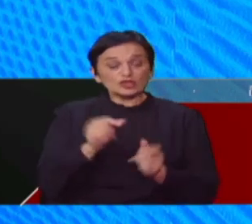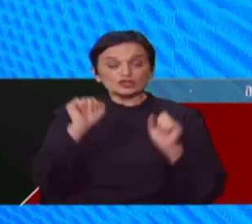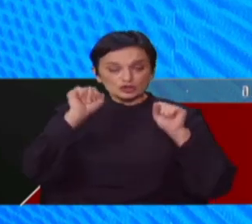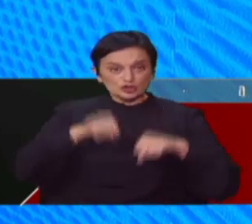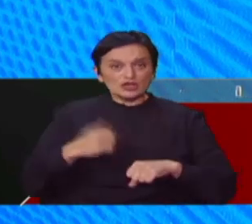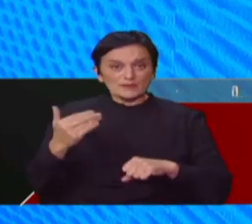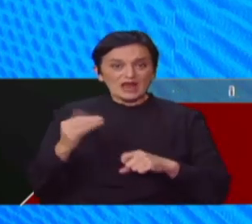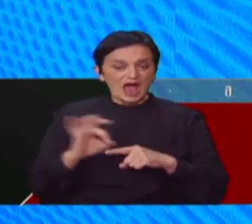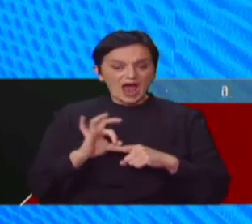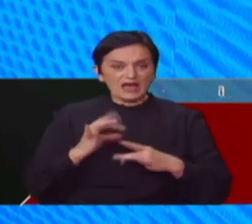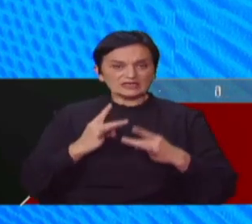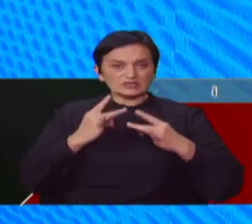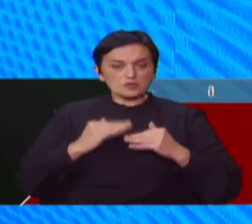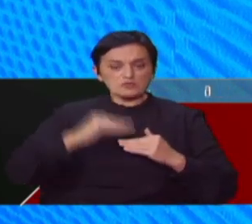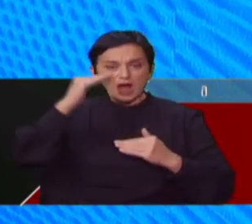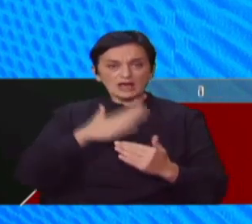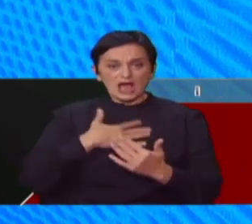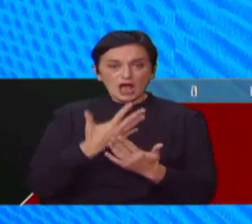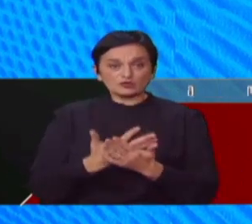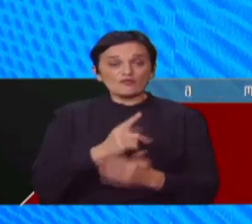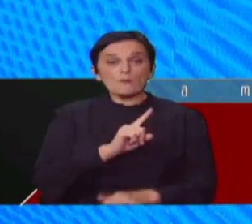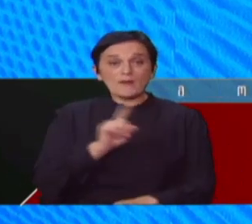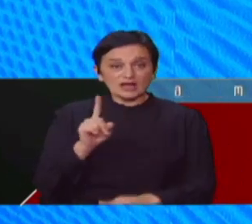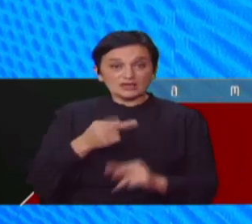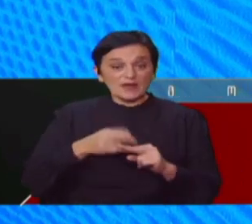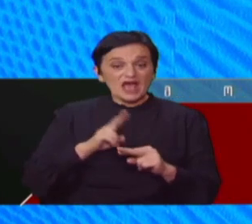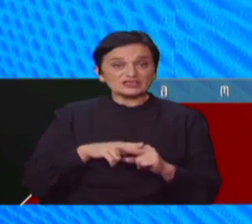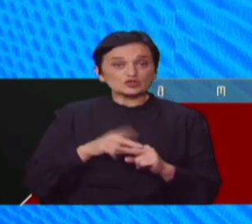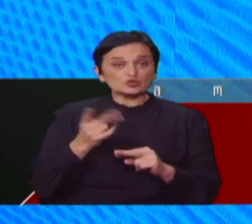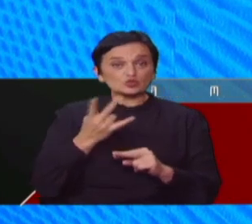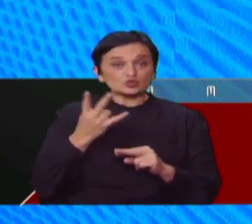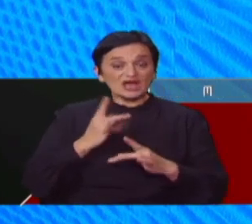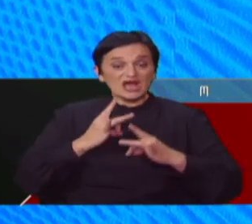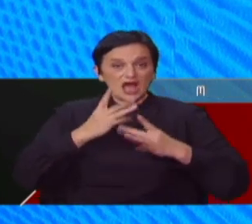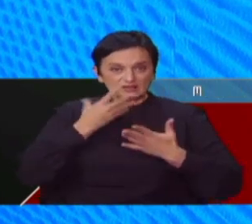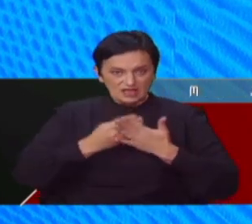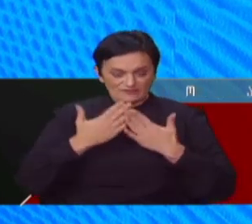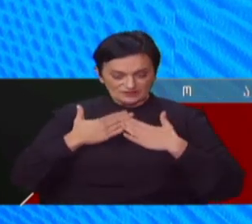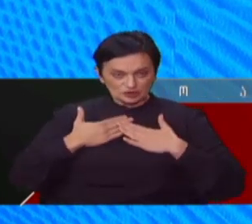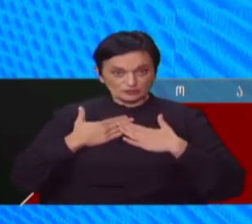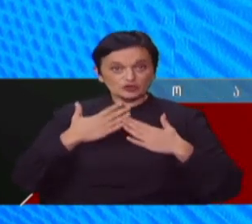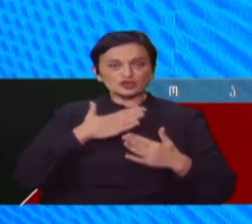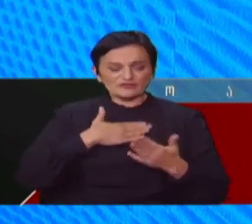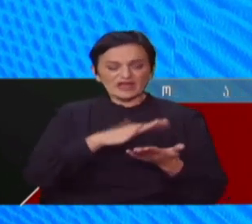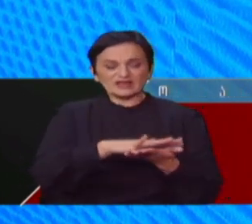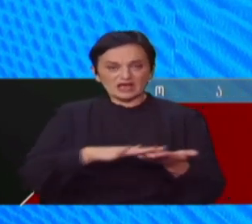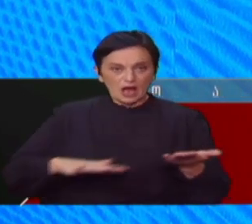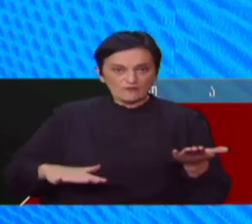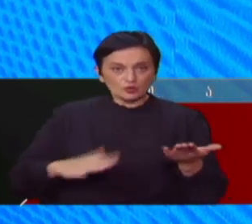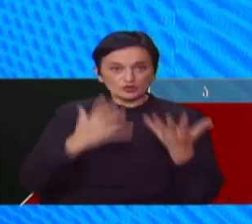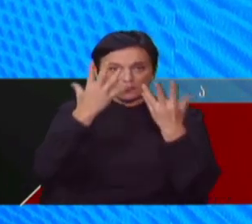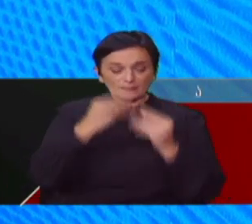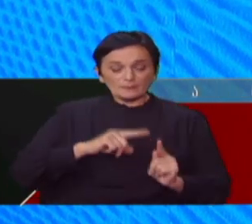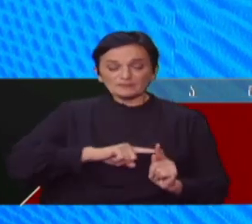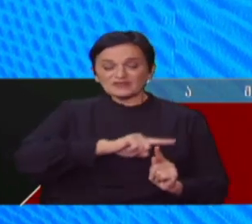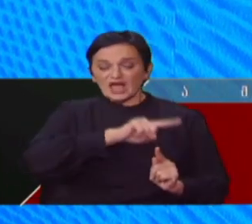მათ აღიზიანებდეთ მაღალი აქტივობა, მაგრამ ეს გაღიზიანება უნდა დაიტოვონ თავისთვის. ჩვენ განვაგრძობთ, რა თქმა უნდა, მთელი დღის